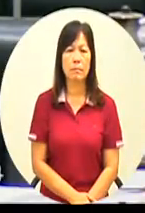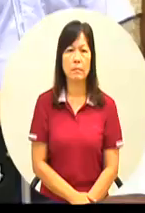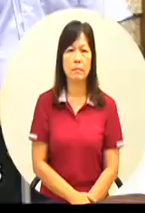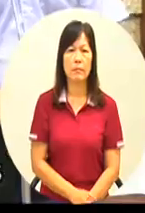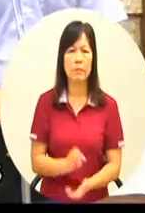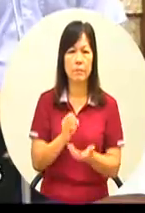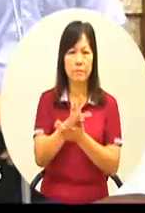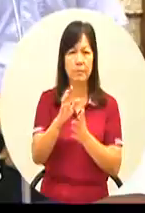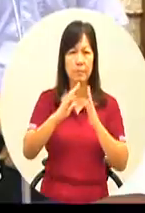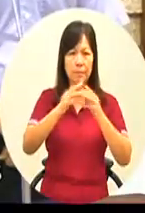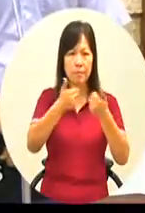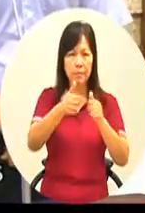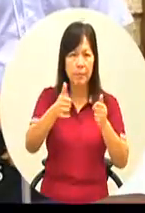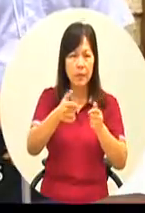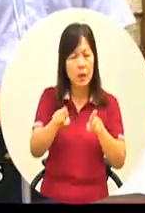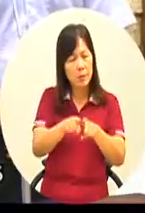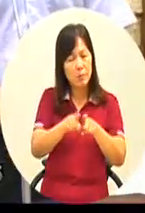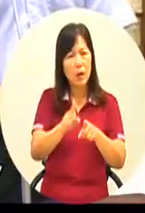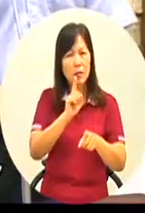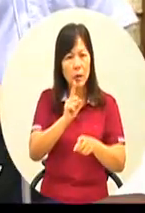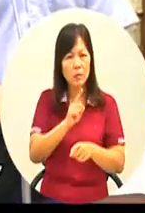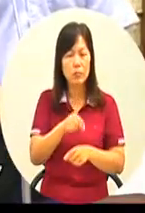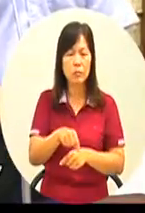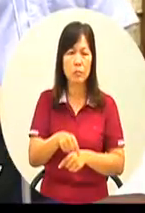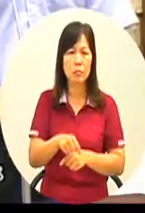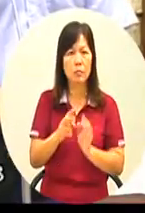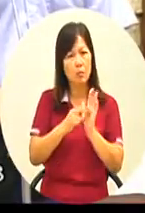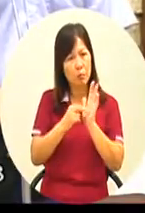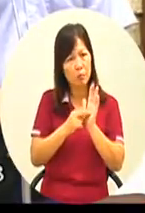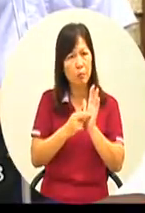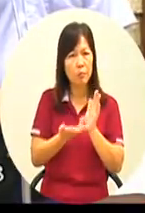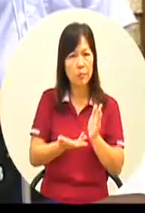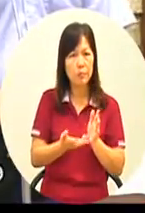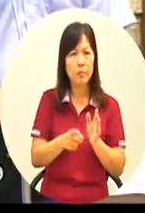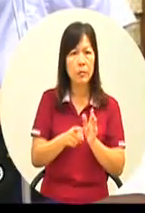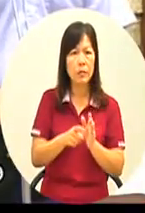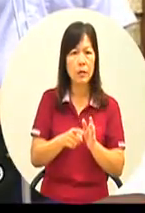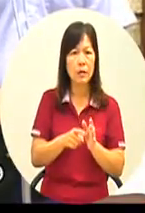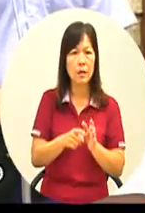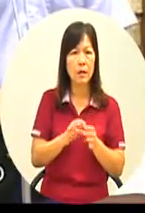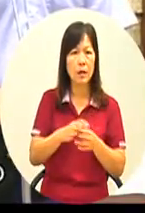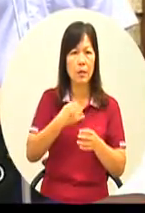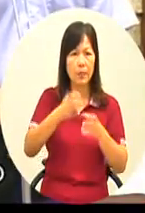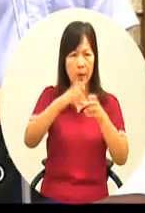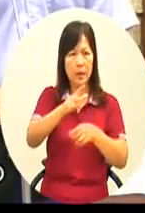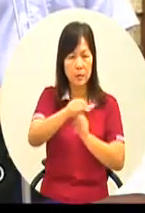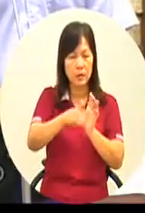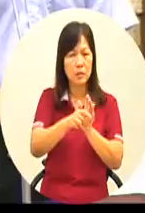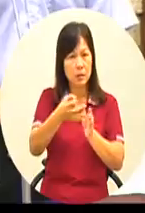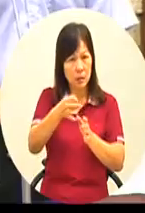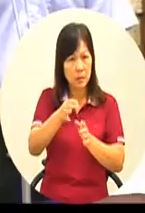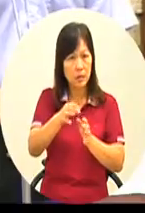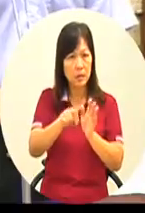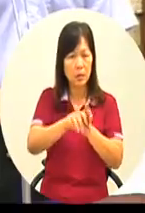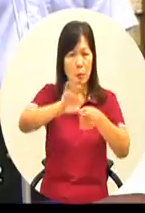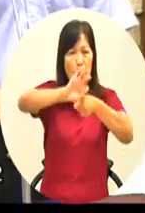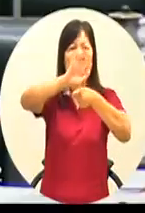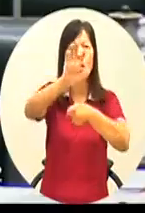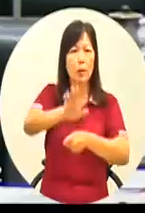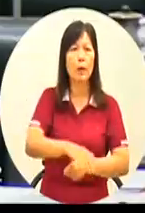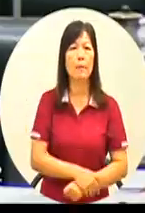报告议员，一般来讲的话，我们的建设经费都在增加当